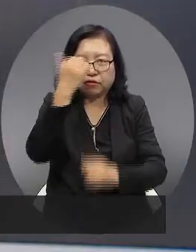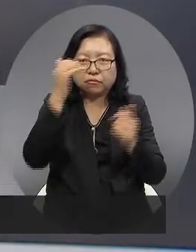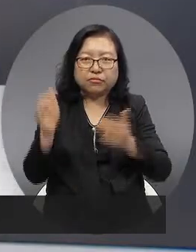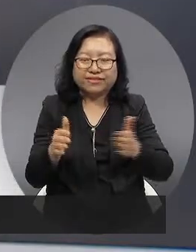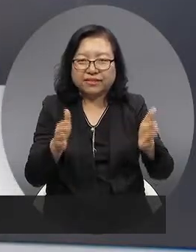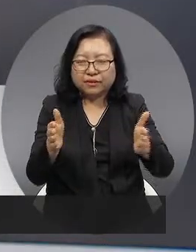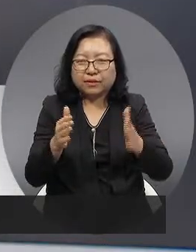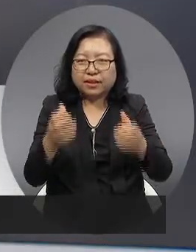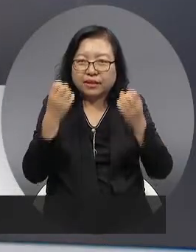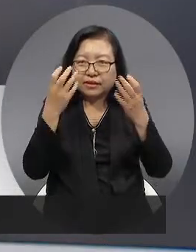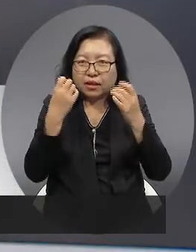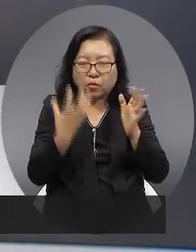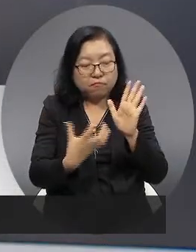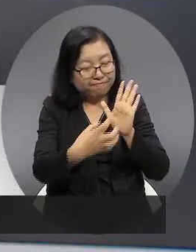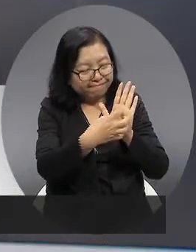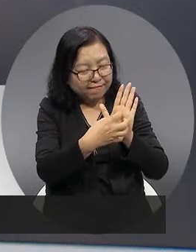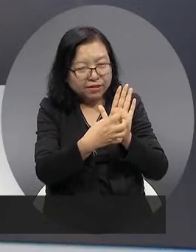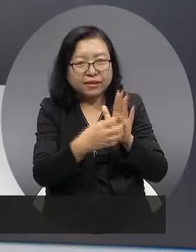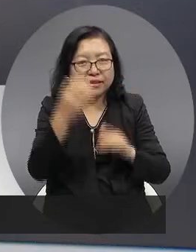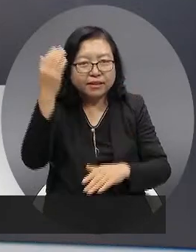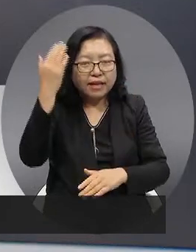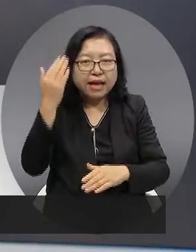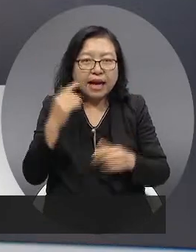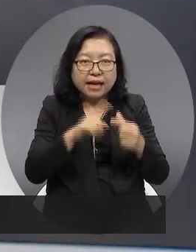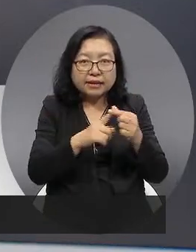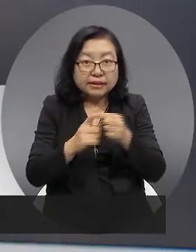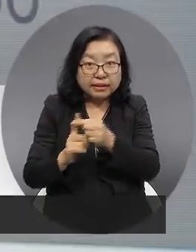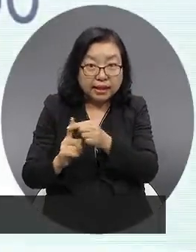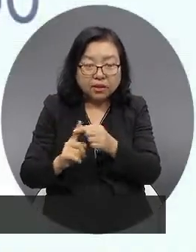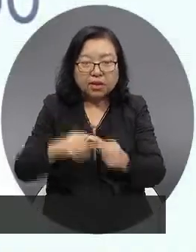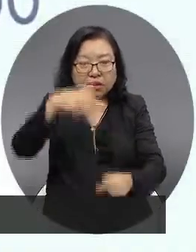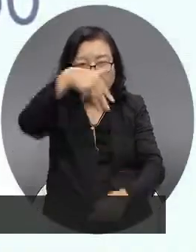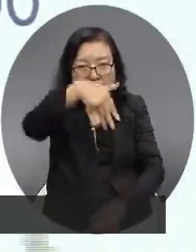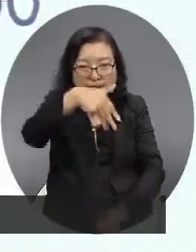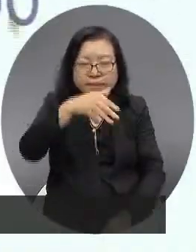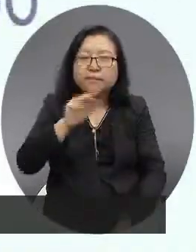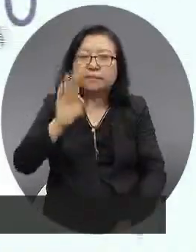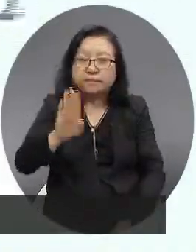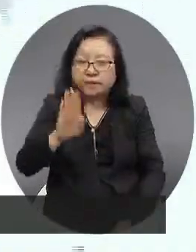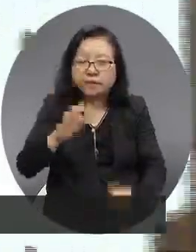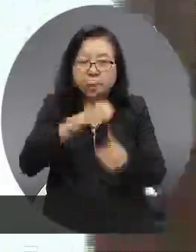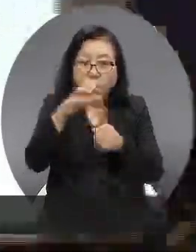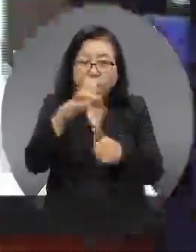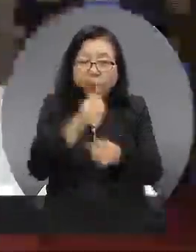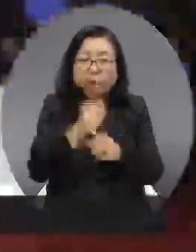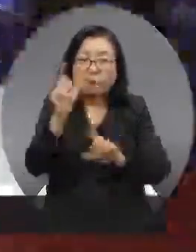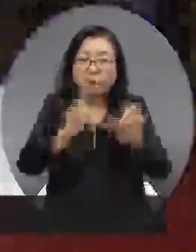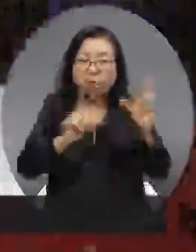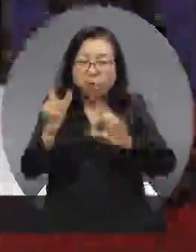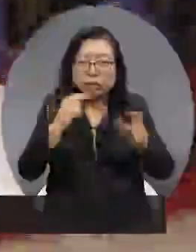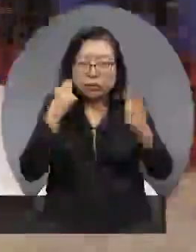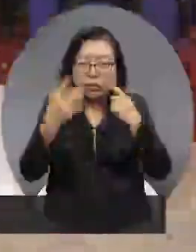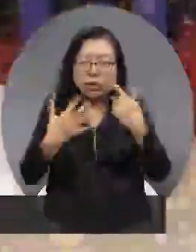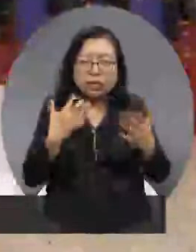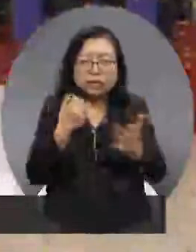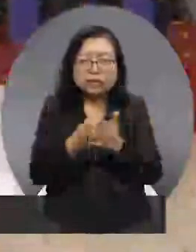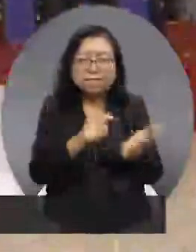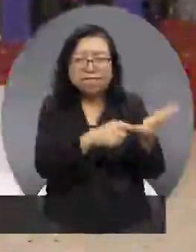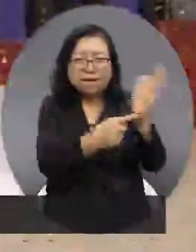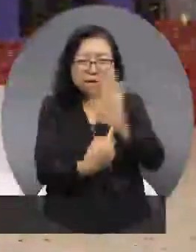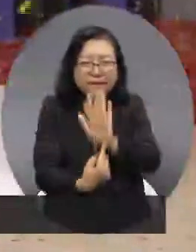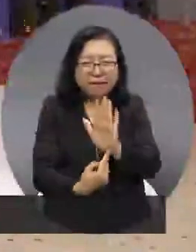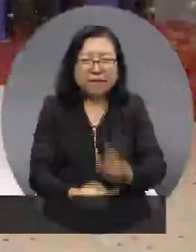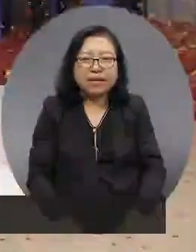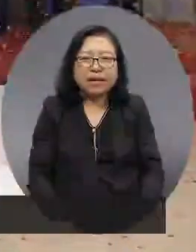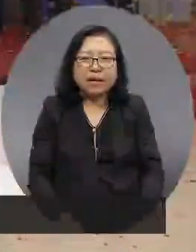충청북도가 새 심벌 마크로 한글 초성 치읓과 비읍을 형상화한 디자인을 확정해 발표했습니다. 충청북도는